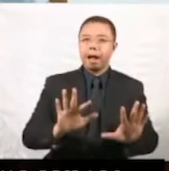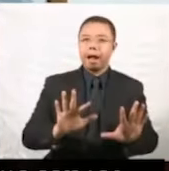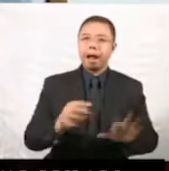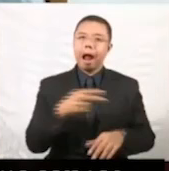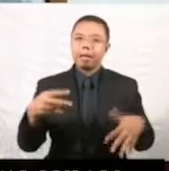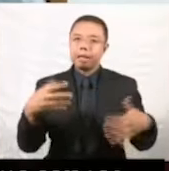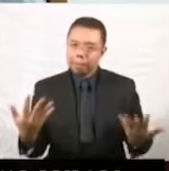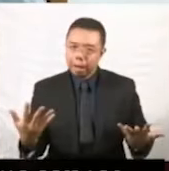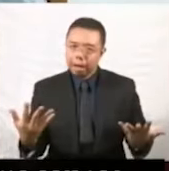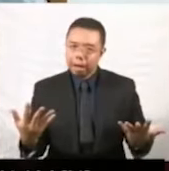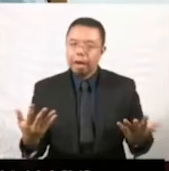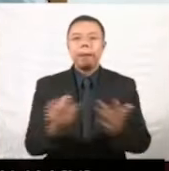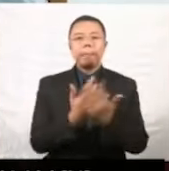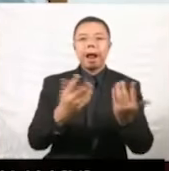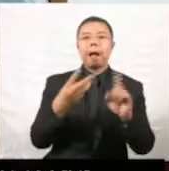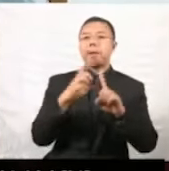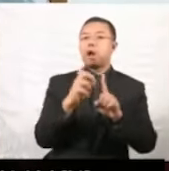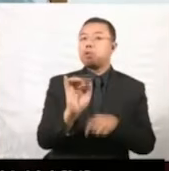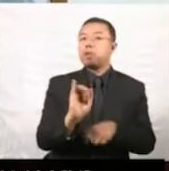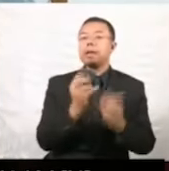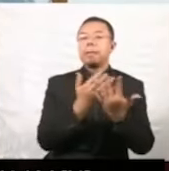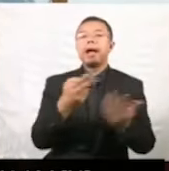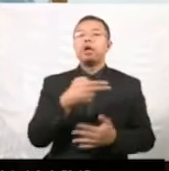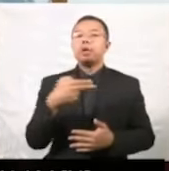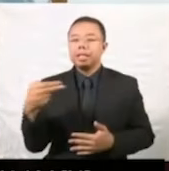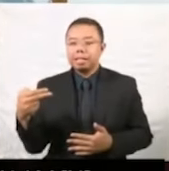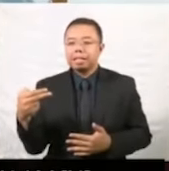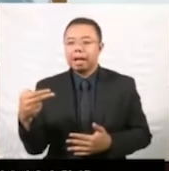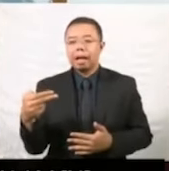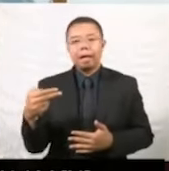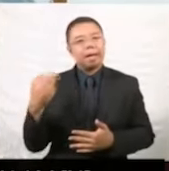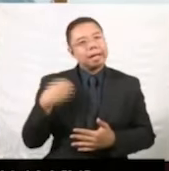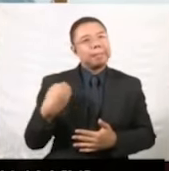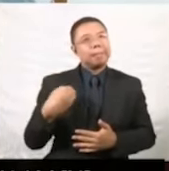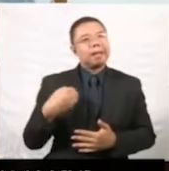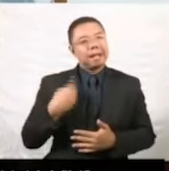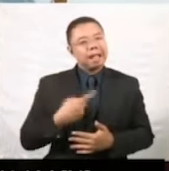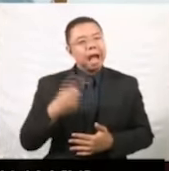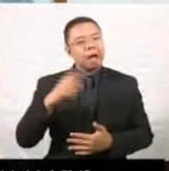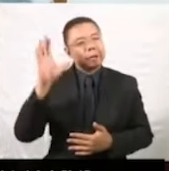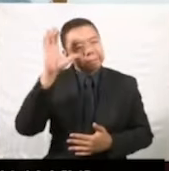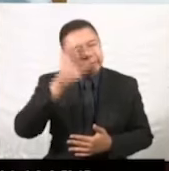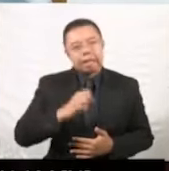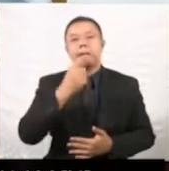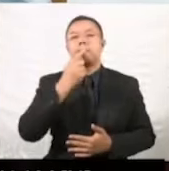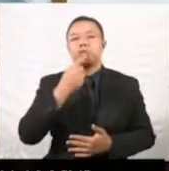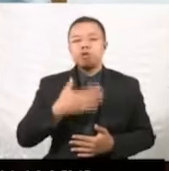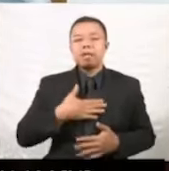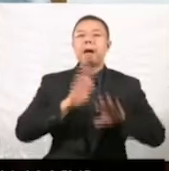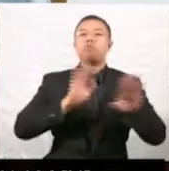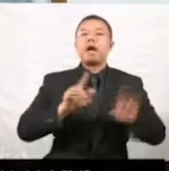artinya masyarakat badwi adalah masyarakat Indonesia yang tidak bisa kita pungkiri mereka mempunyai kebudayaan yang